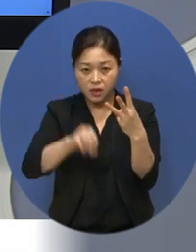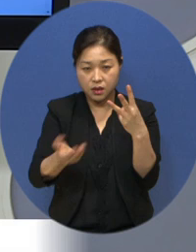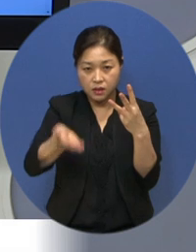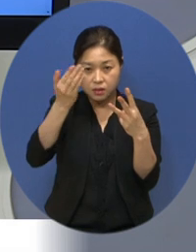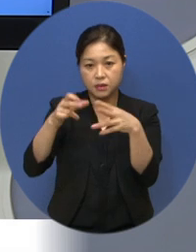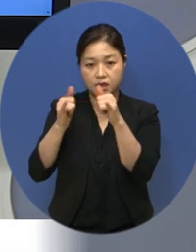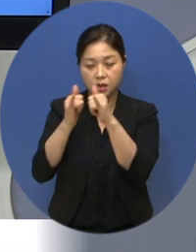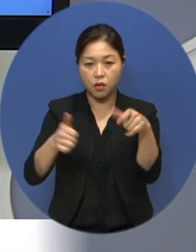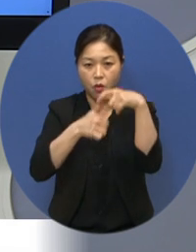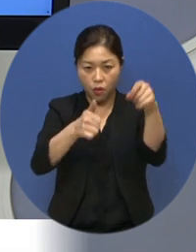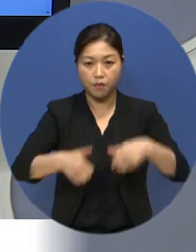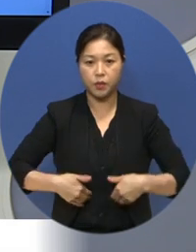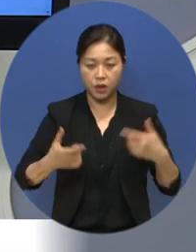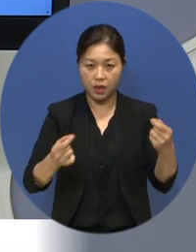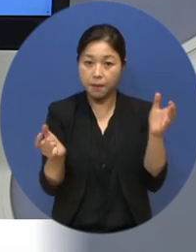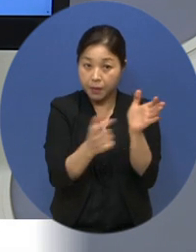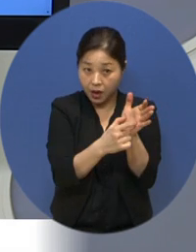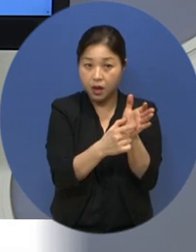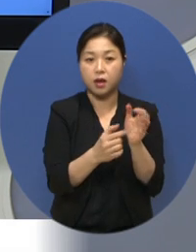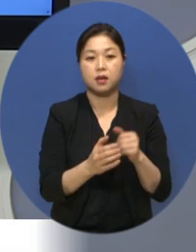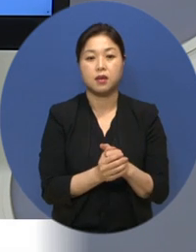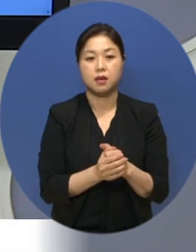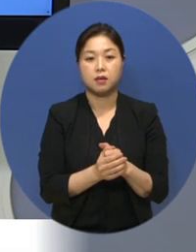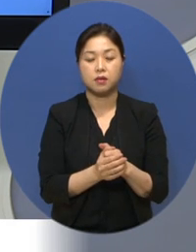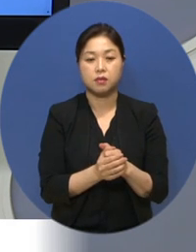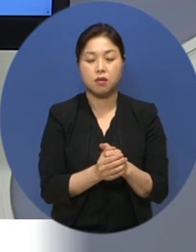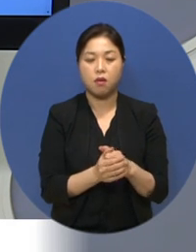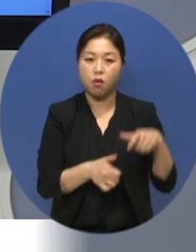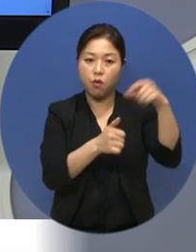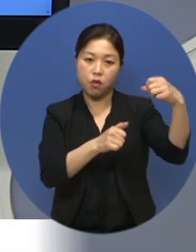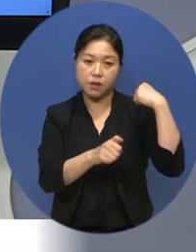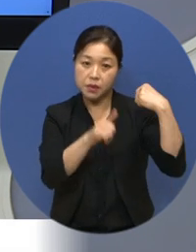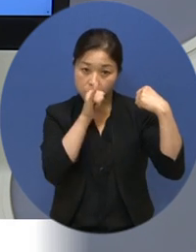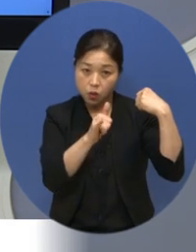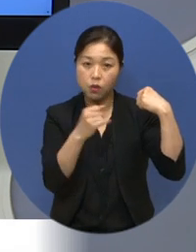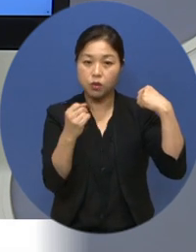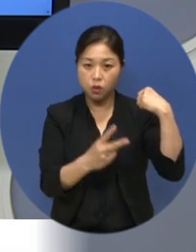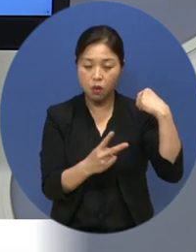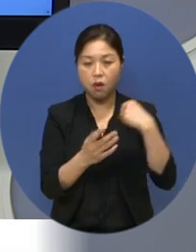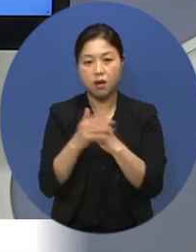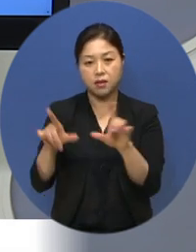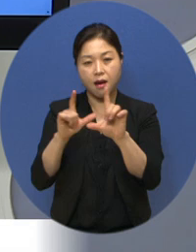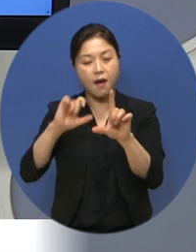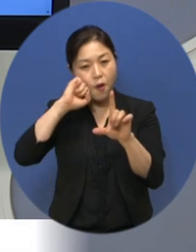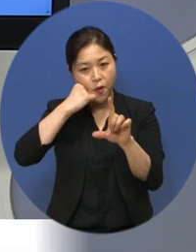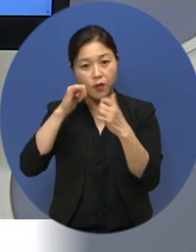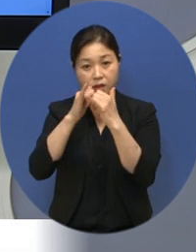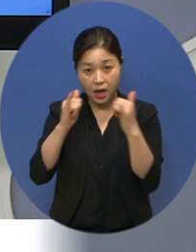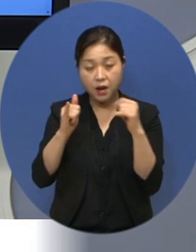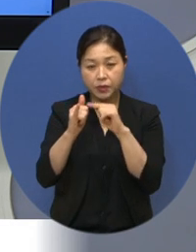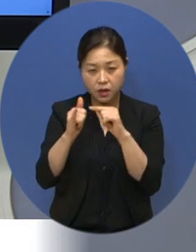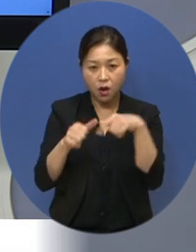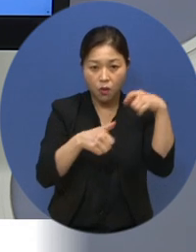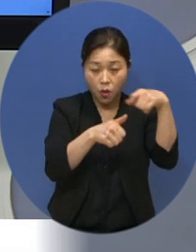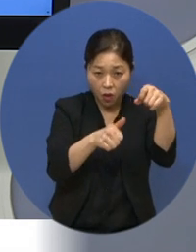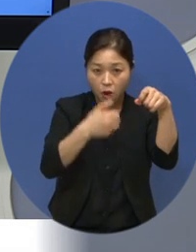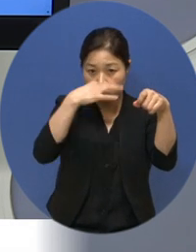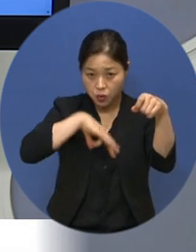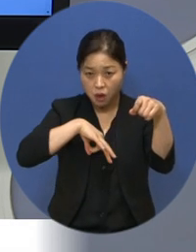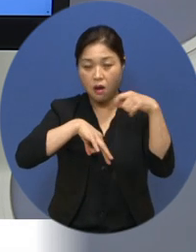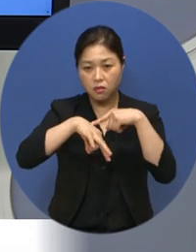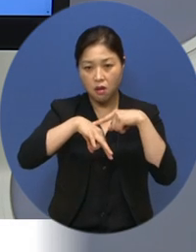장애인으로 고용해야 한다 며 상대적으로 고용 여력이 있고 취약계층 고용 파급효과가 큰